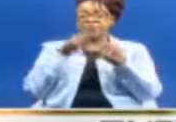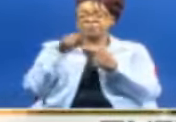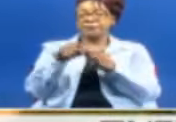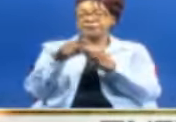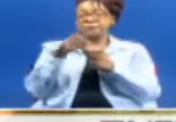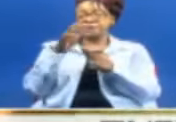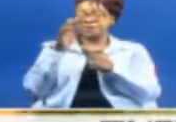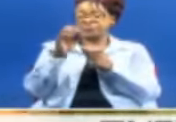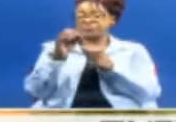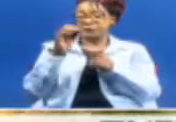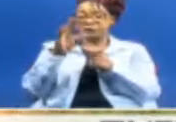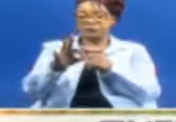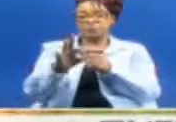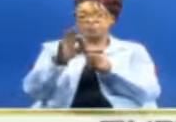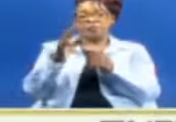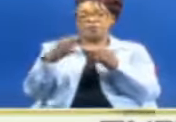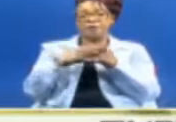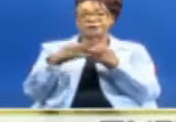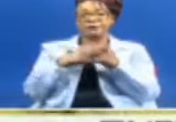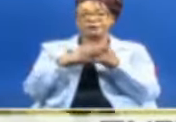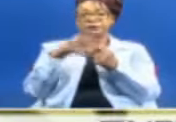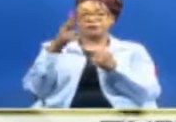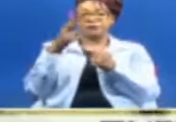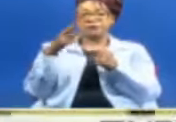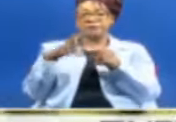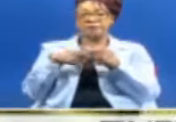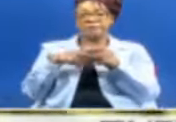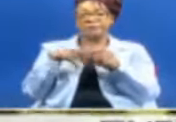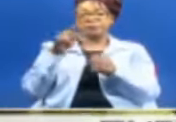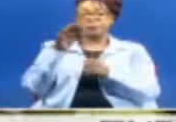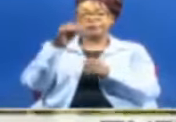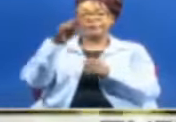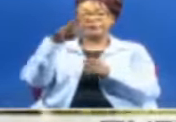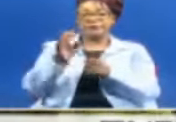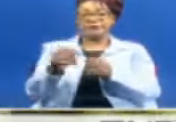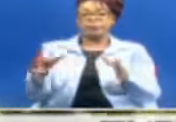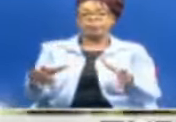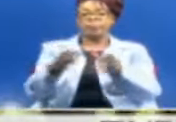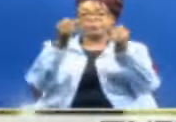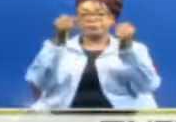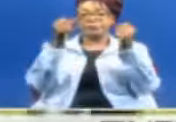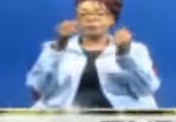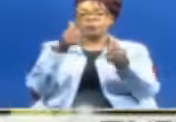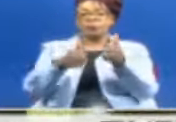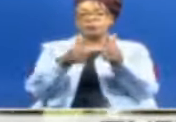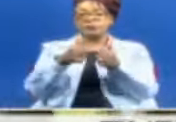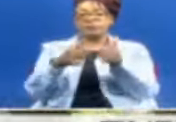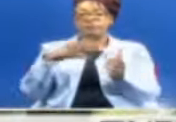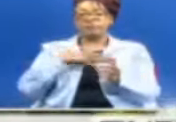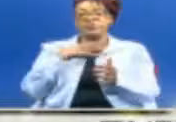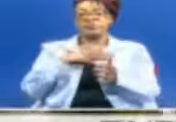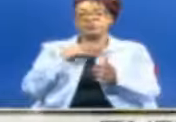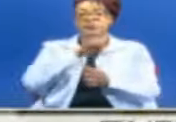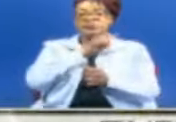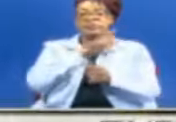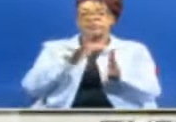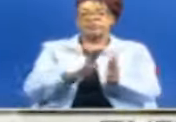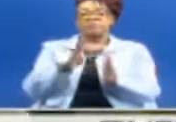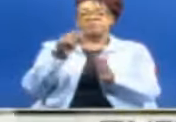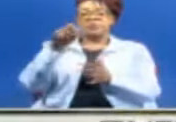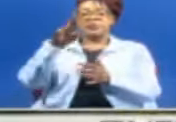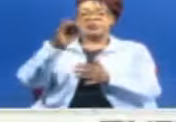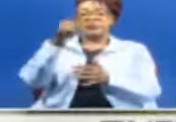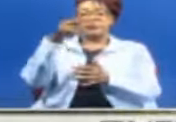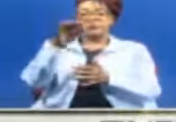1:56.03 mnamo Agosti 27 huko Budapest akunyakua taji la dunia, alimtembelea gavana wa Kisii Simba Arati ofisini